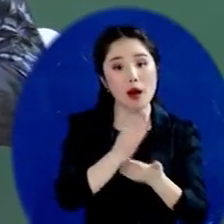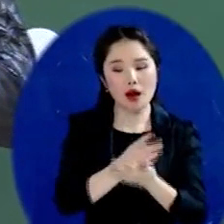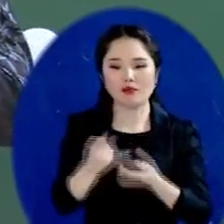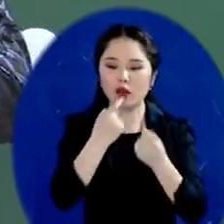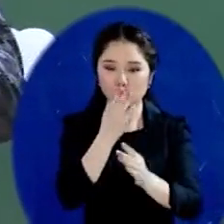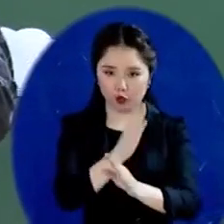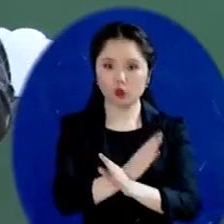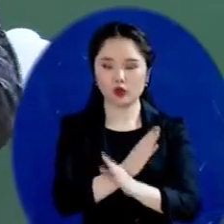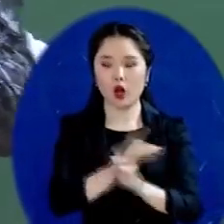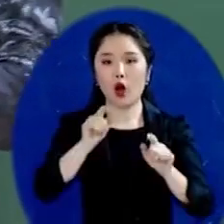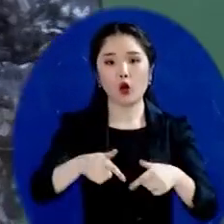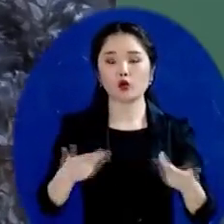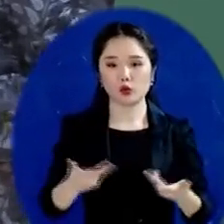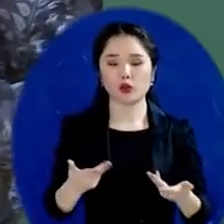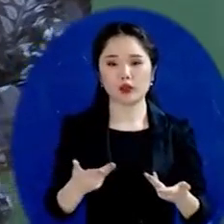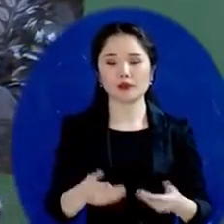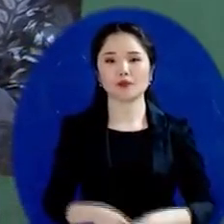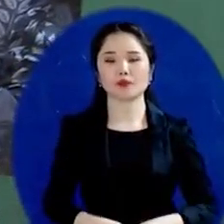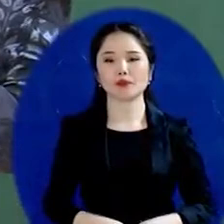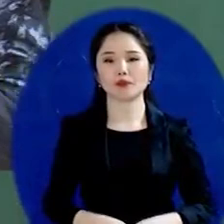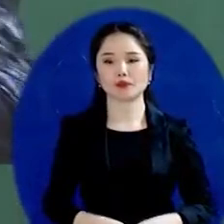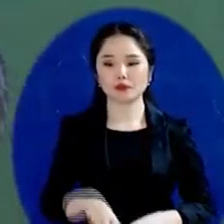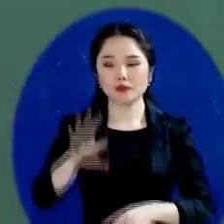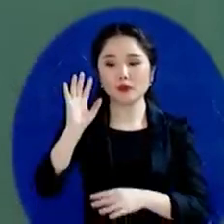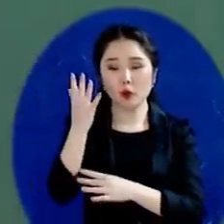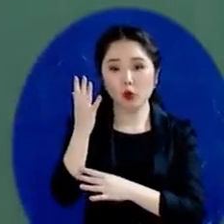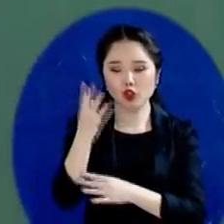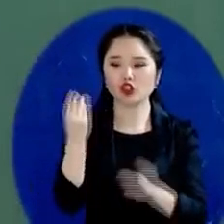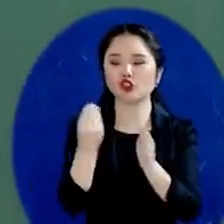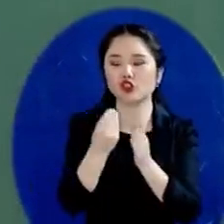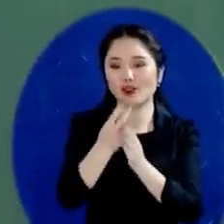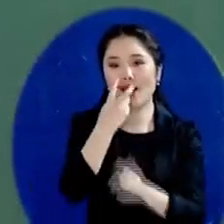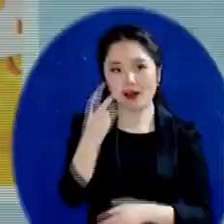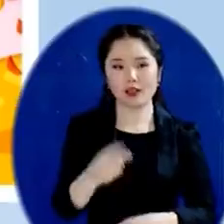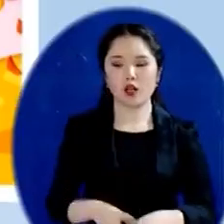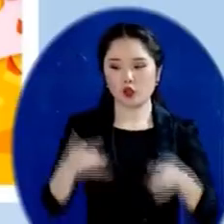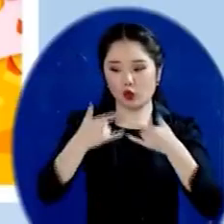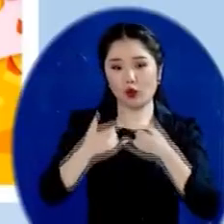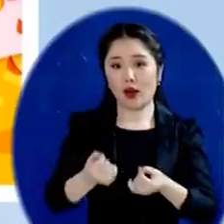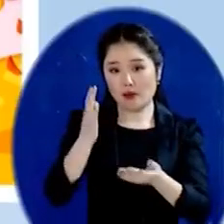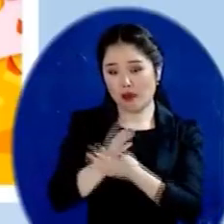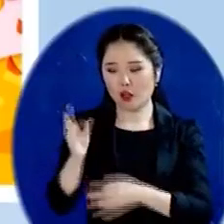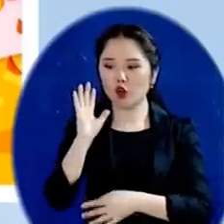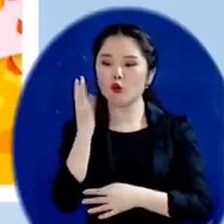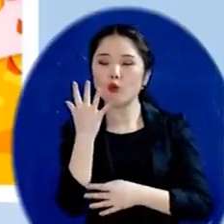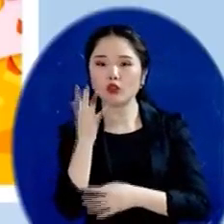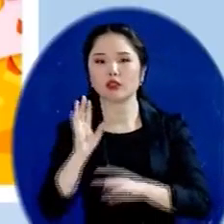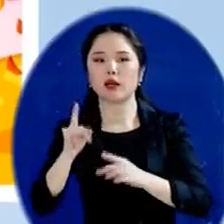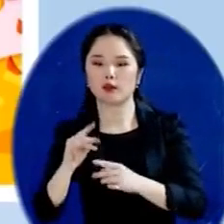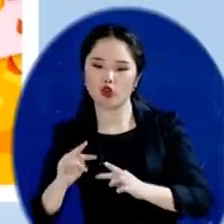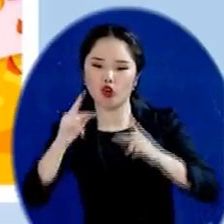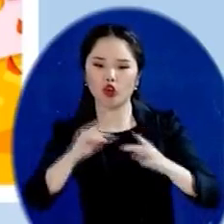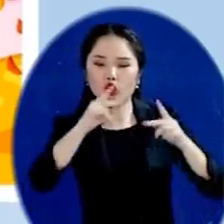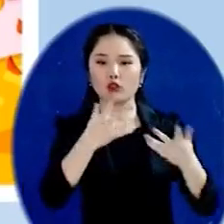гардгийг ярилцлаа. Тэгвэл одоо бүгдээрээ модон дээр жишээ авъя. Дэлгэцэн дээр байгаа модонд ямар